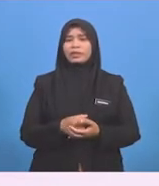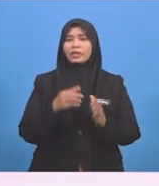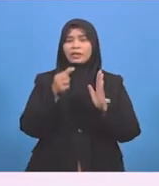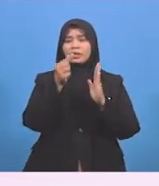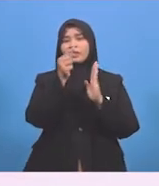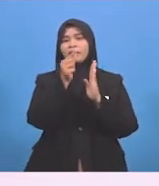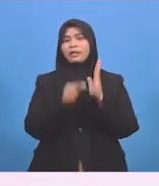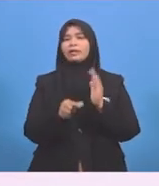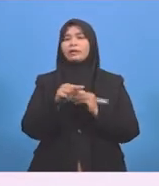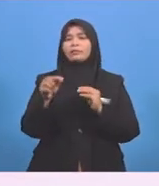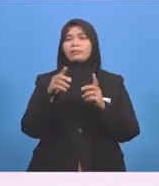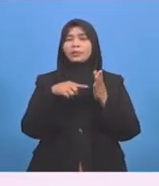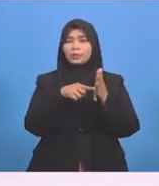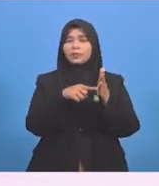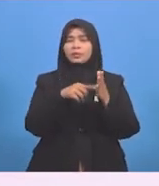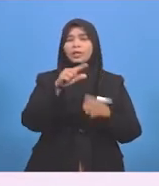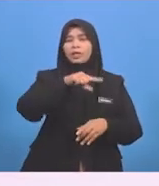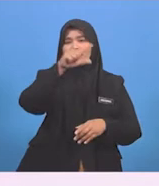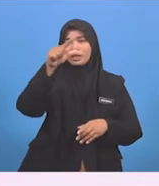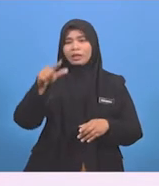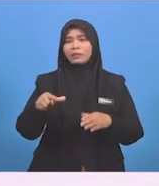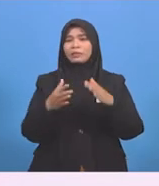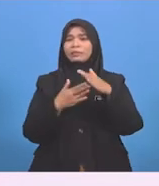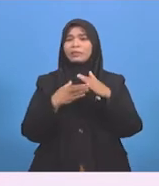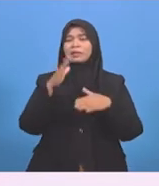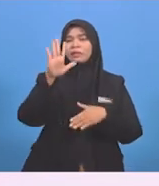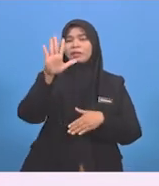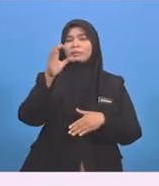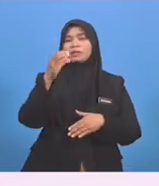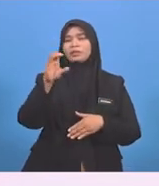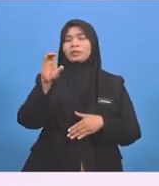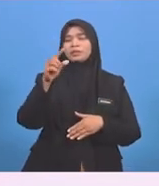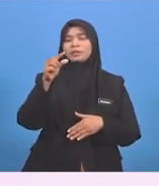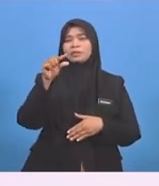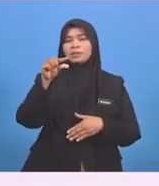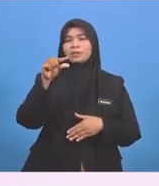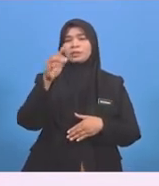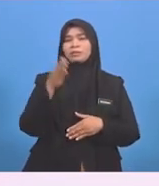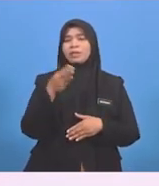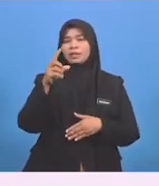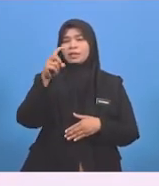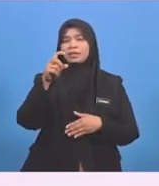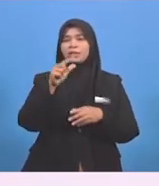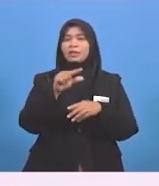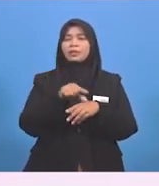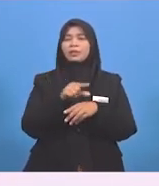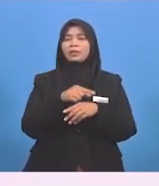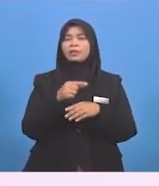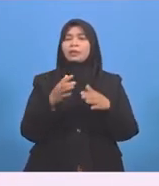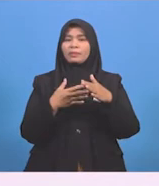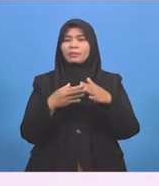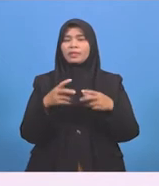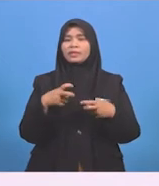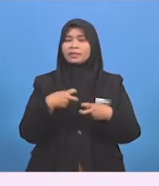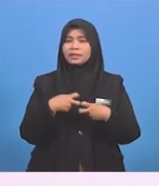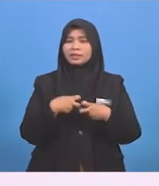Graf menunjukkan lengkung pemanasan 500 gram bahan X menggunakan pemanas